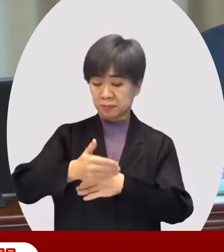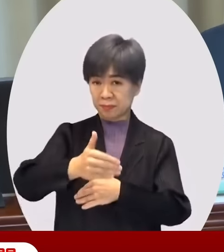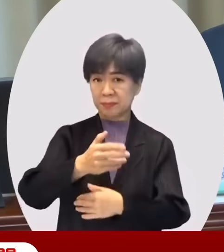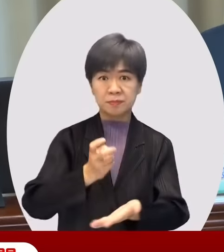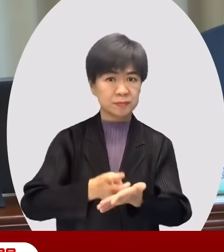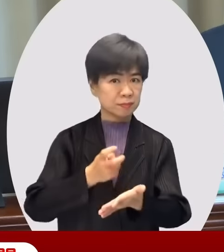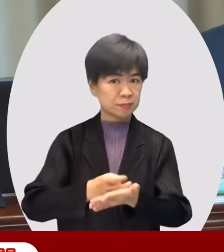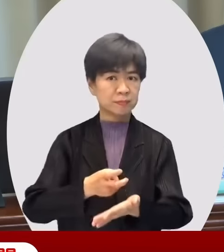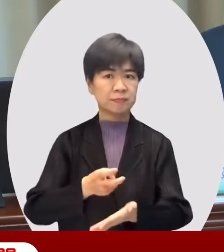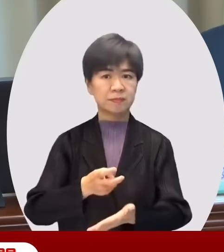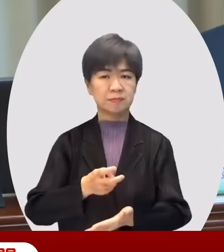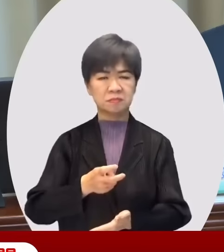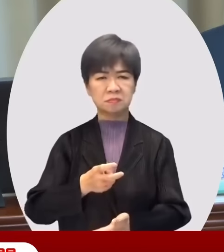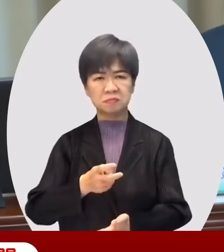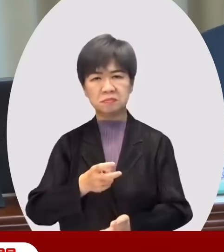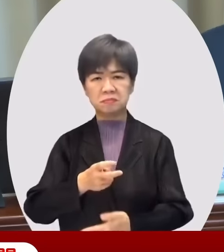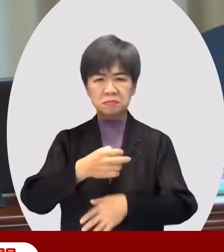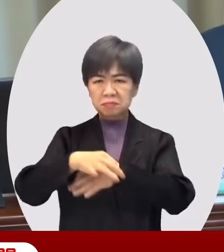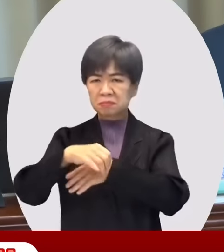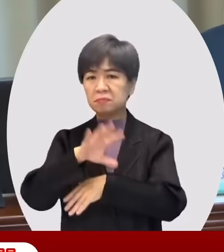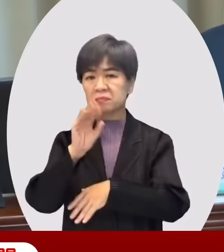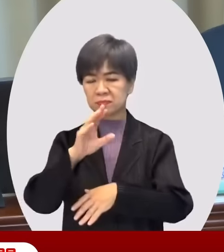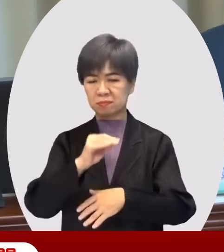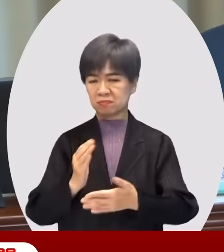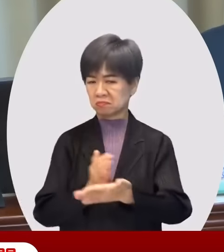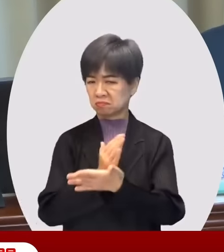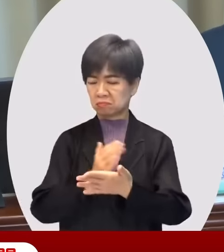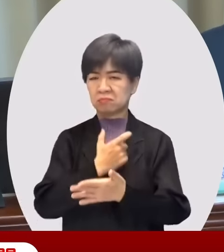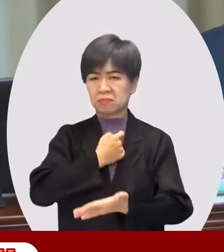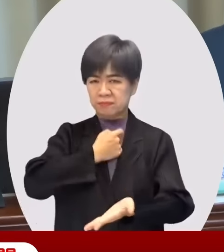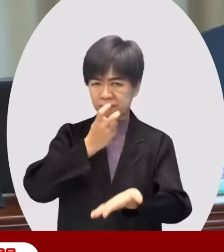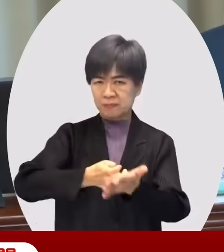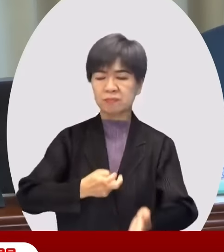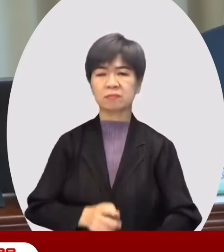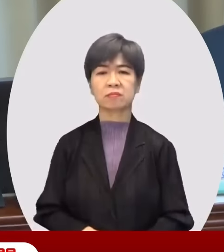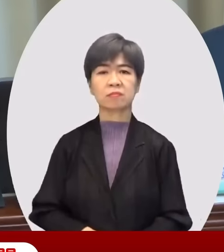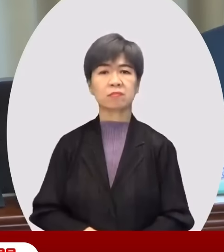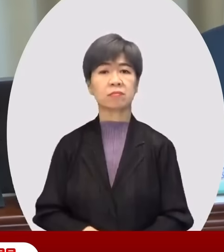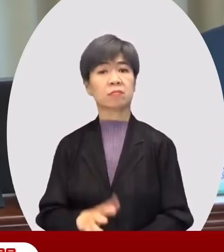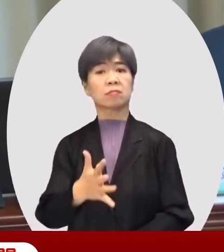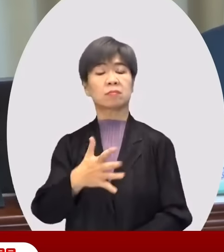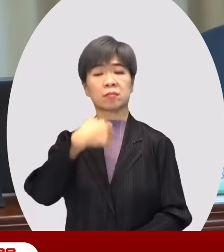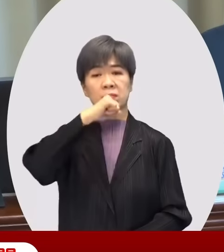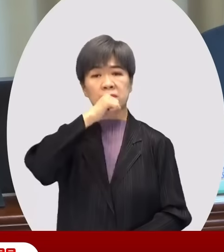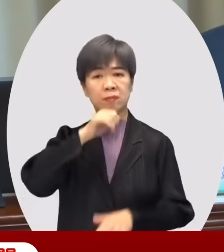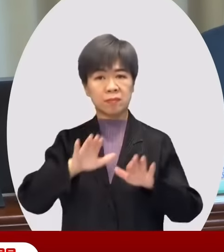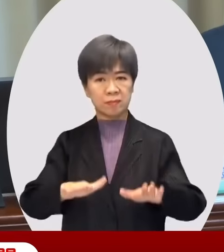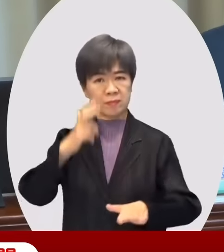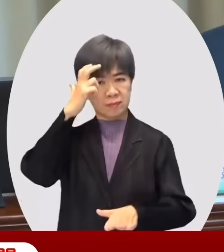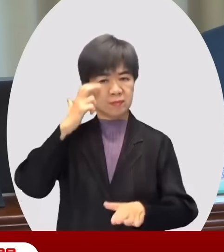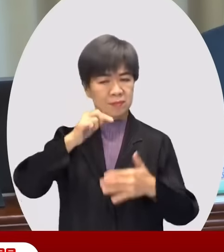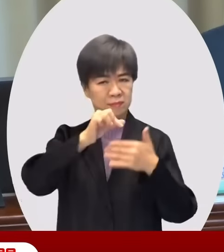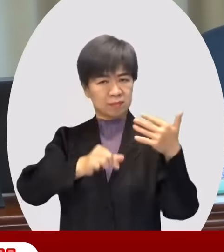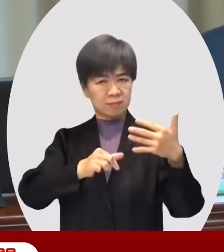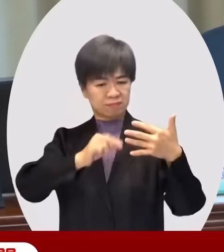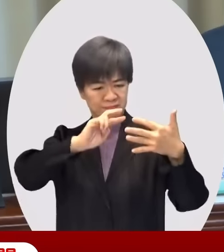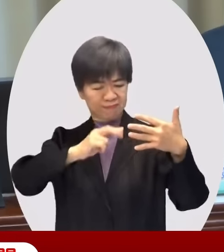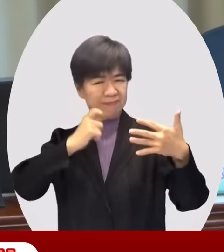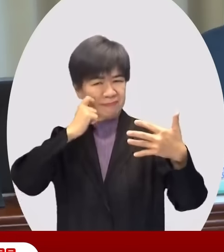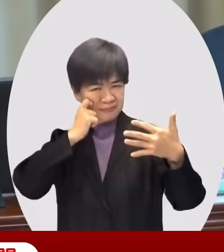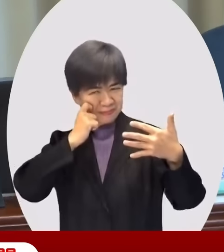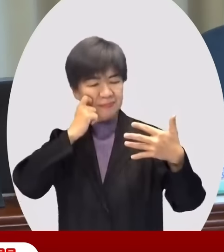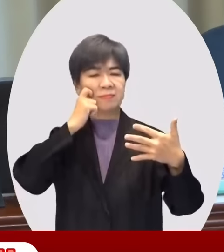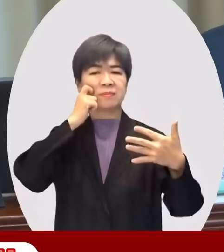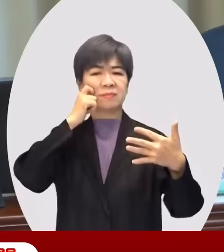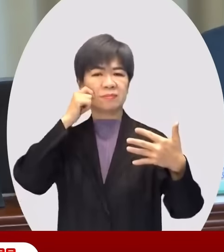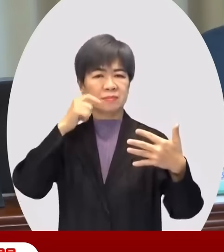序的瑕疵的判断。那理由非常简单，因为台湾在我们目前宪法的修宪困难的